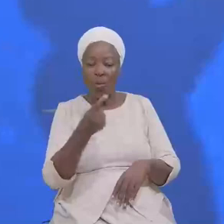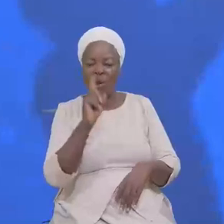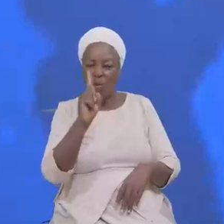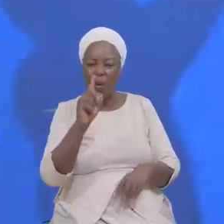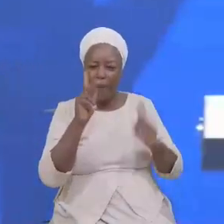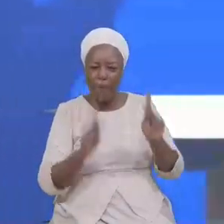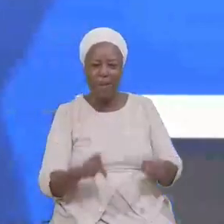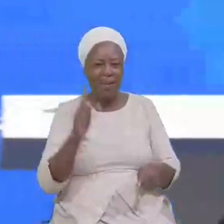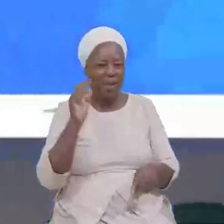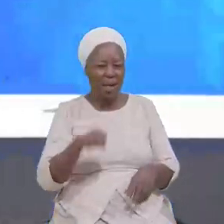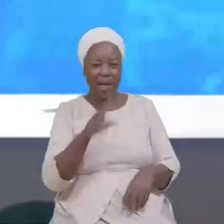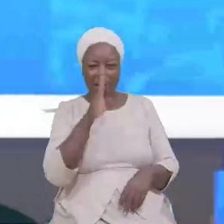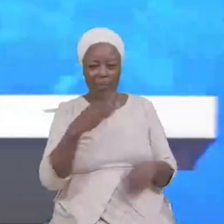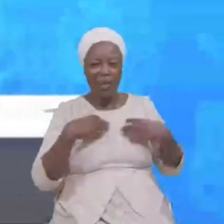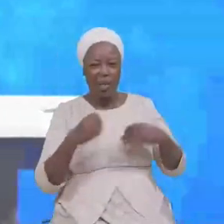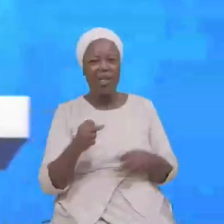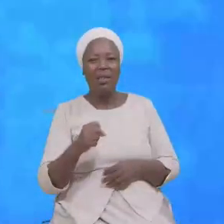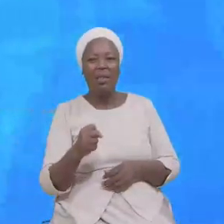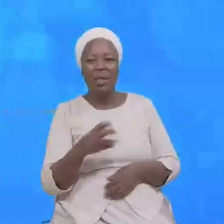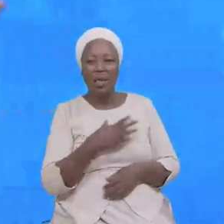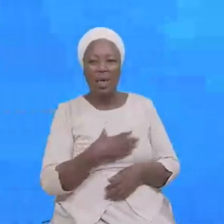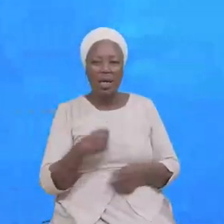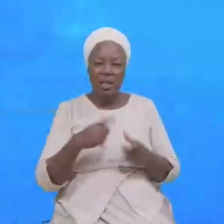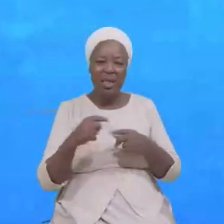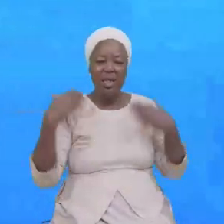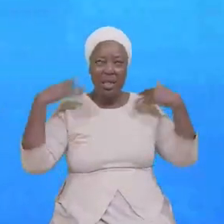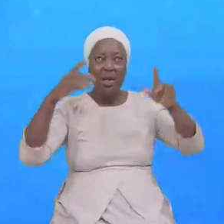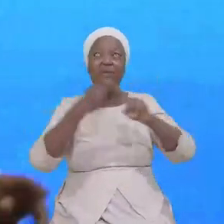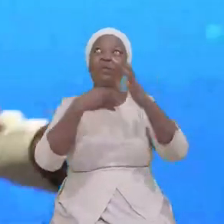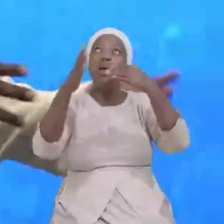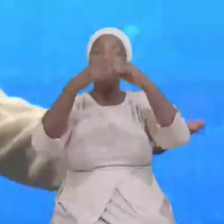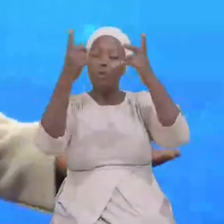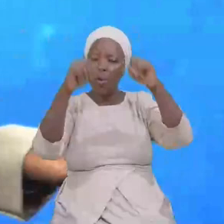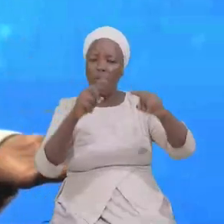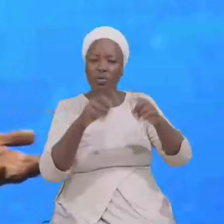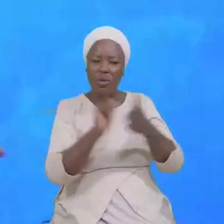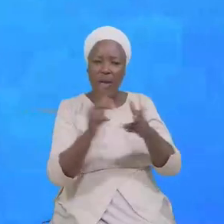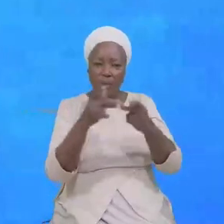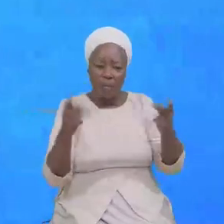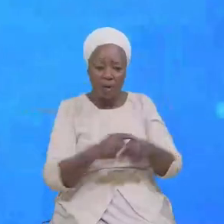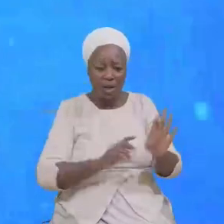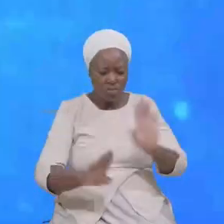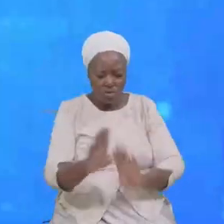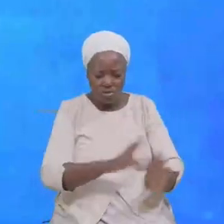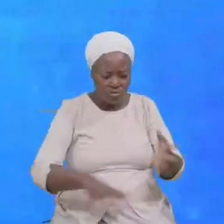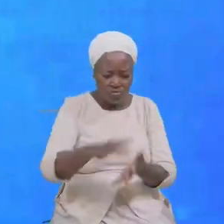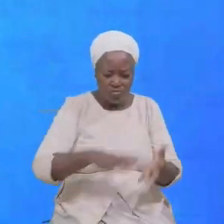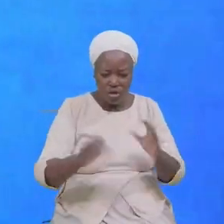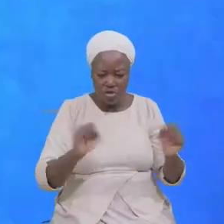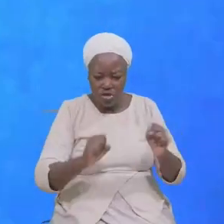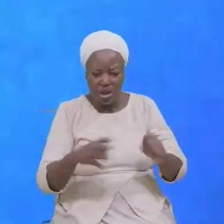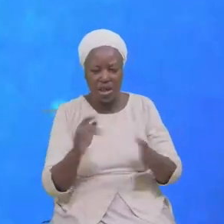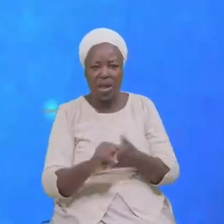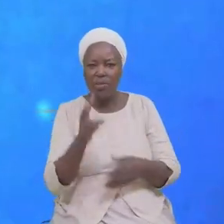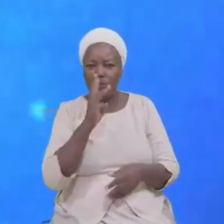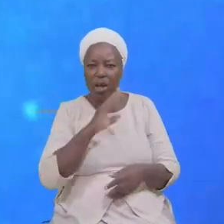Et quand l'ange troublait l'eau, une seule personne était sauvée. Imaginez cela. Un ange, un voyage